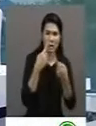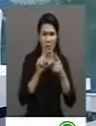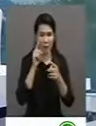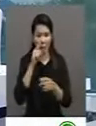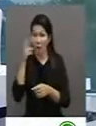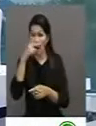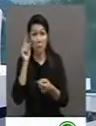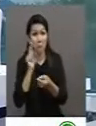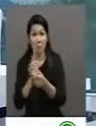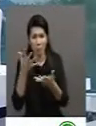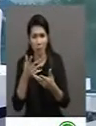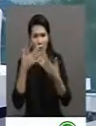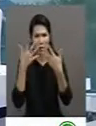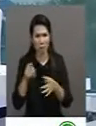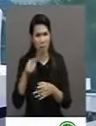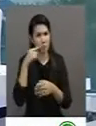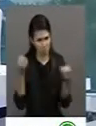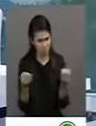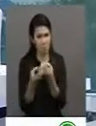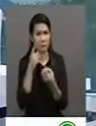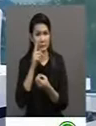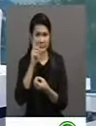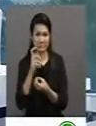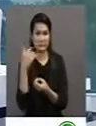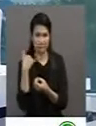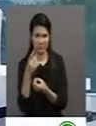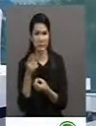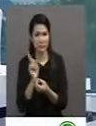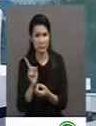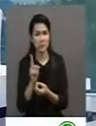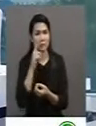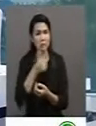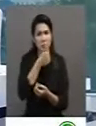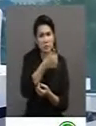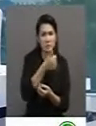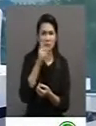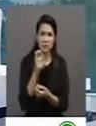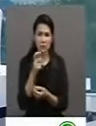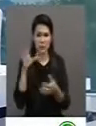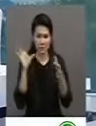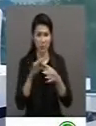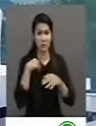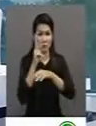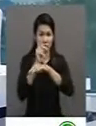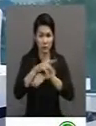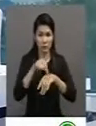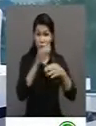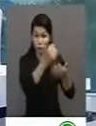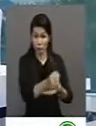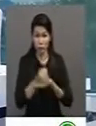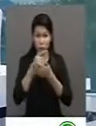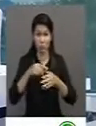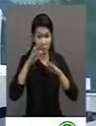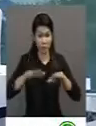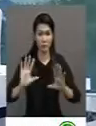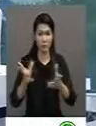จากหาไม่เจอแล้วนะคะยังกลายเป็นผลเสียตีกลับมาที่ตัวเด็กด้วยนะคะผลดีผลเสียจากการใช้ช่องทางออนไลน์เพื่อตามหาเด็กหายนะคะ